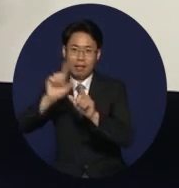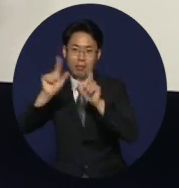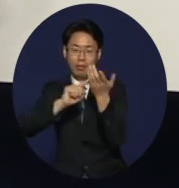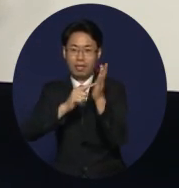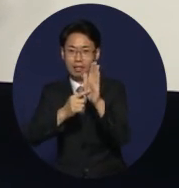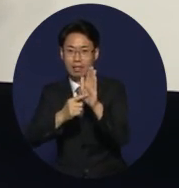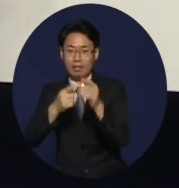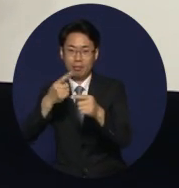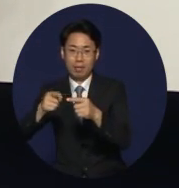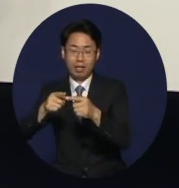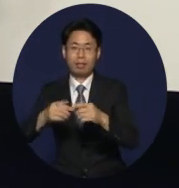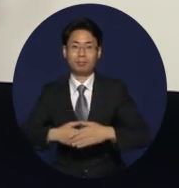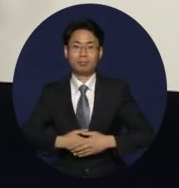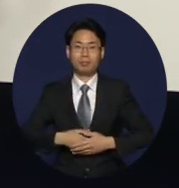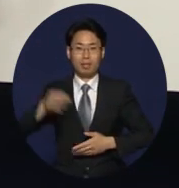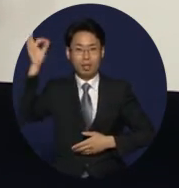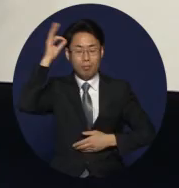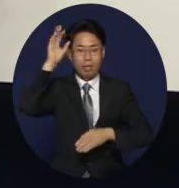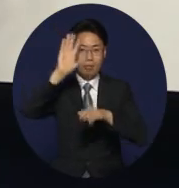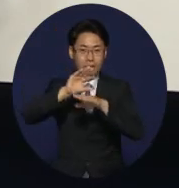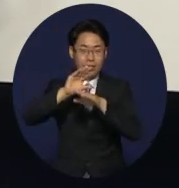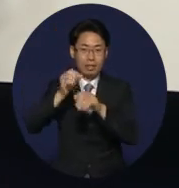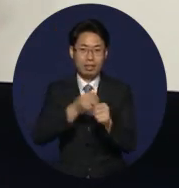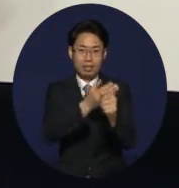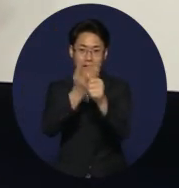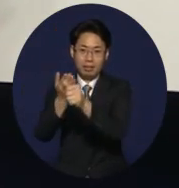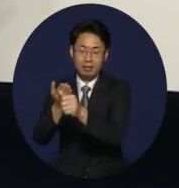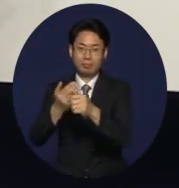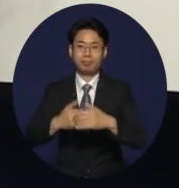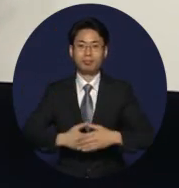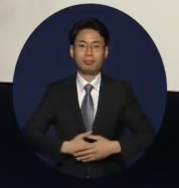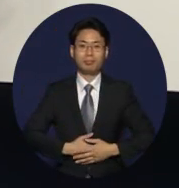풀어냈다는 평을 받고 있는데요. 포항포스팅에서 공연 이야기